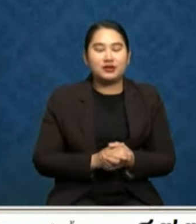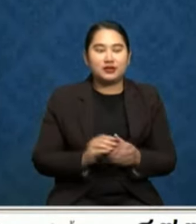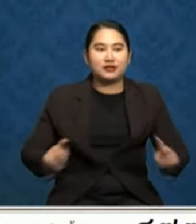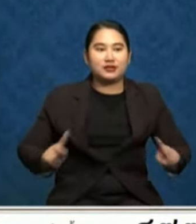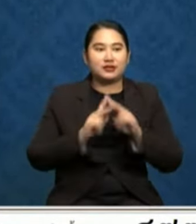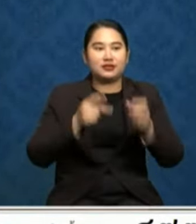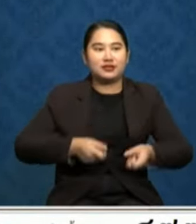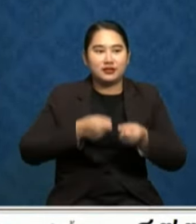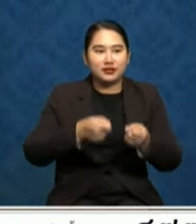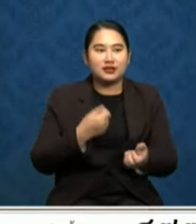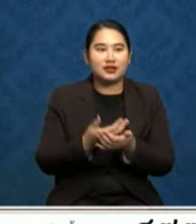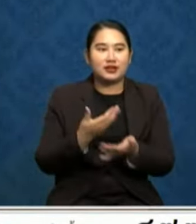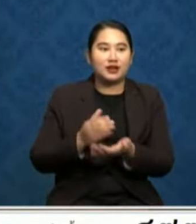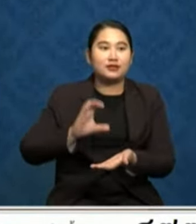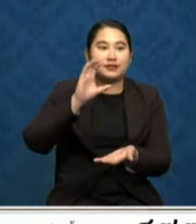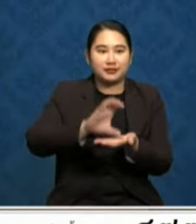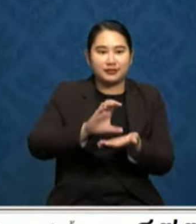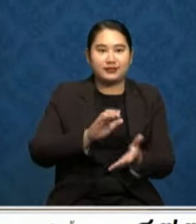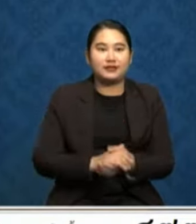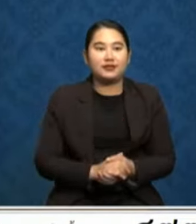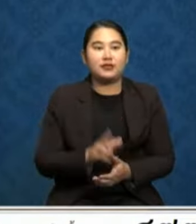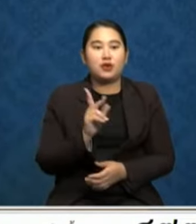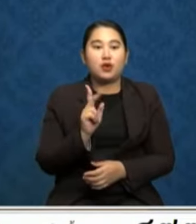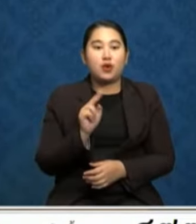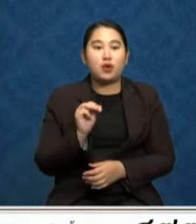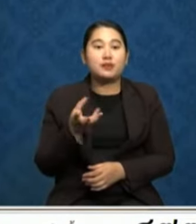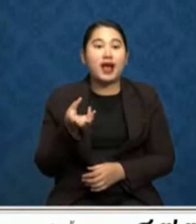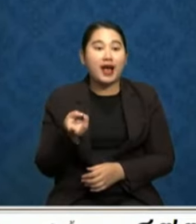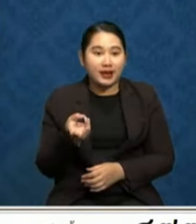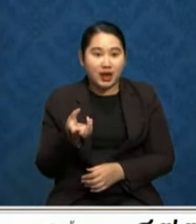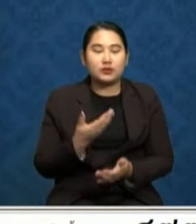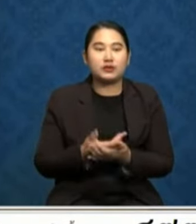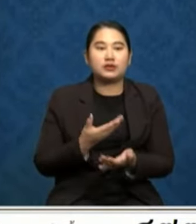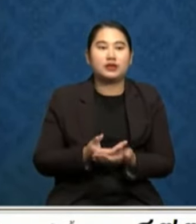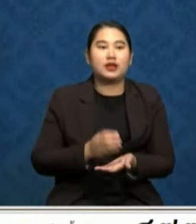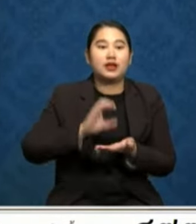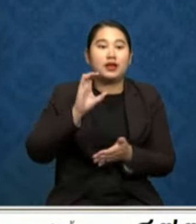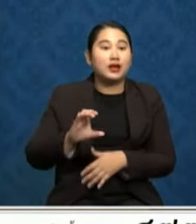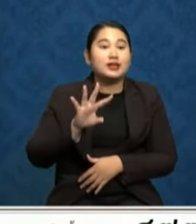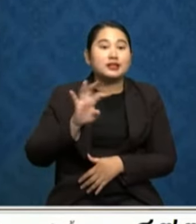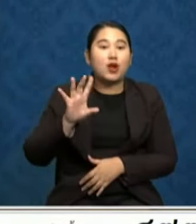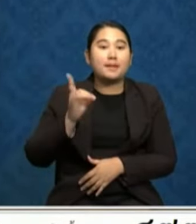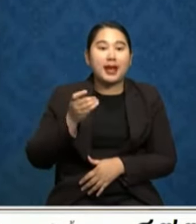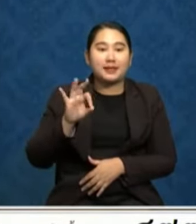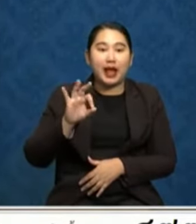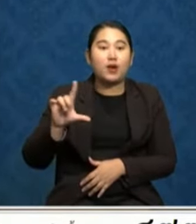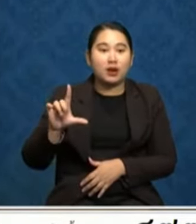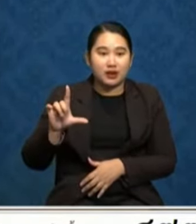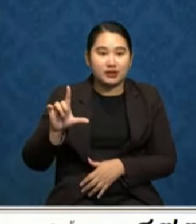ษตรได้รับจัดสรรกรมการข้าวได้รับจัดสรร489ล้า